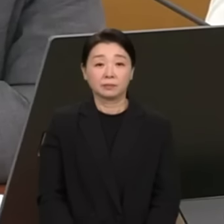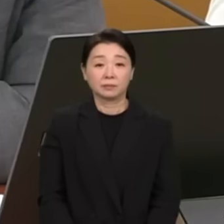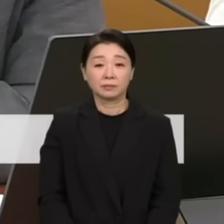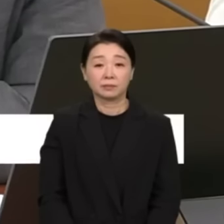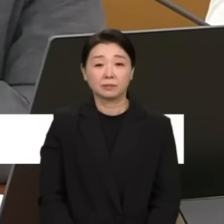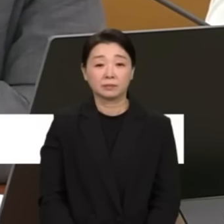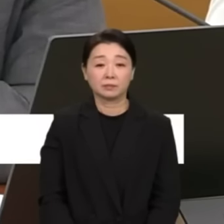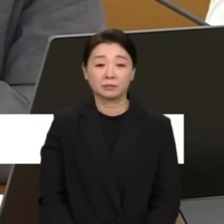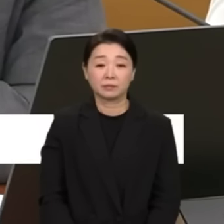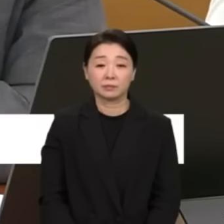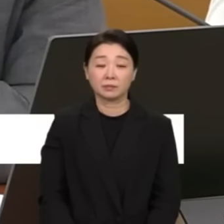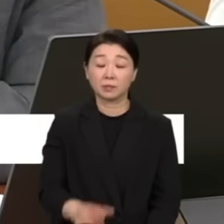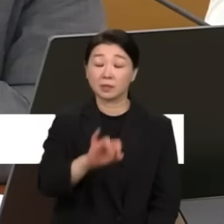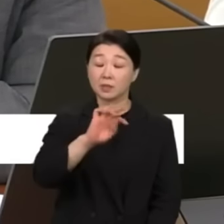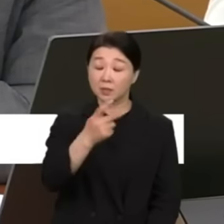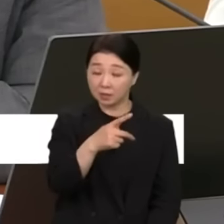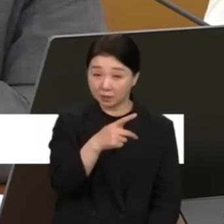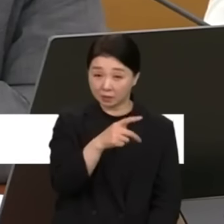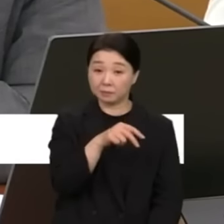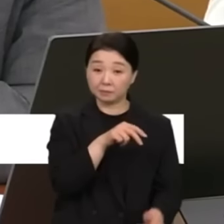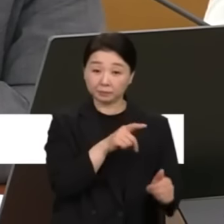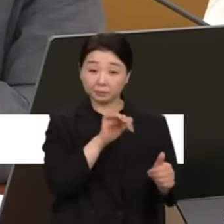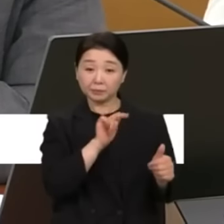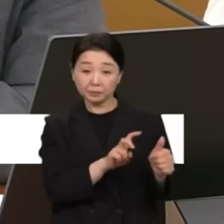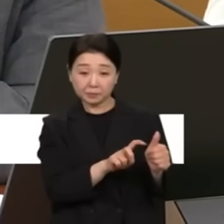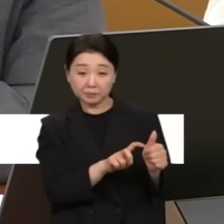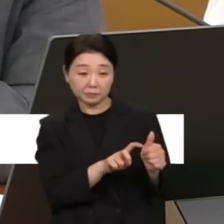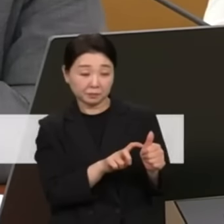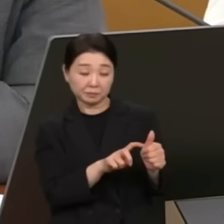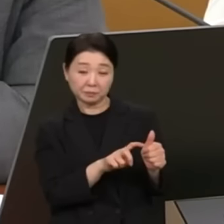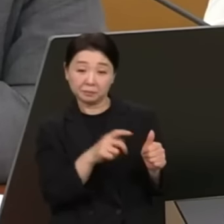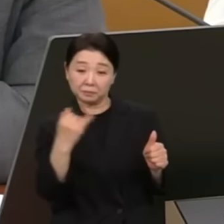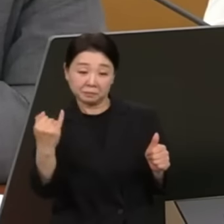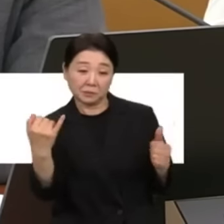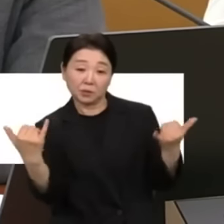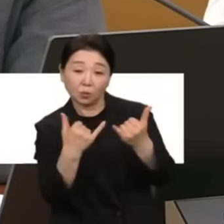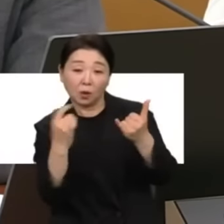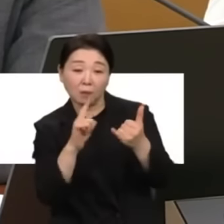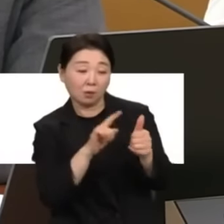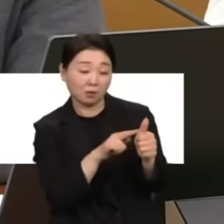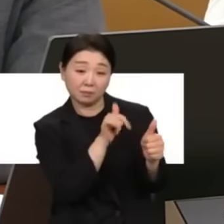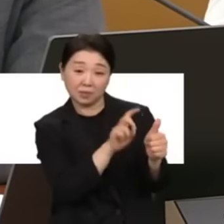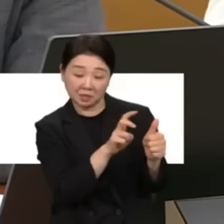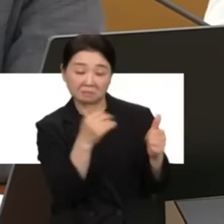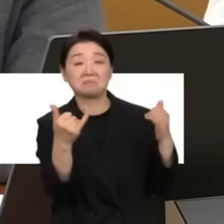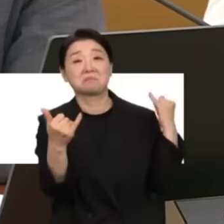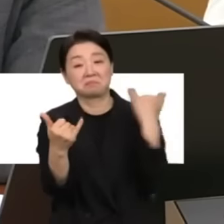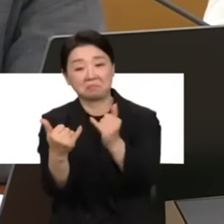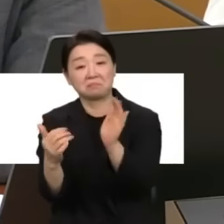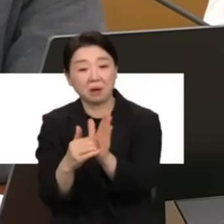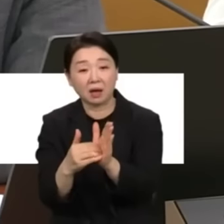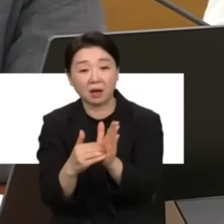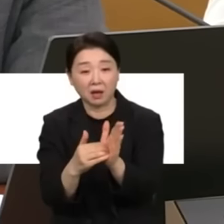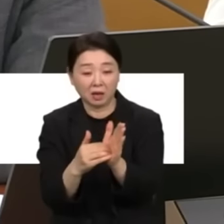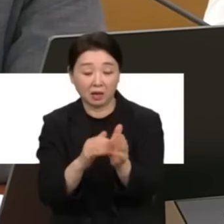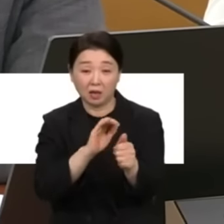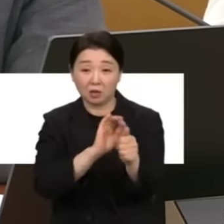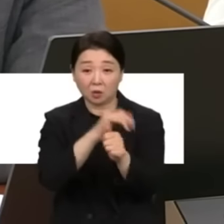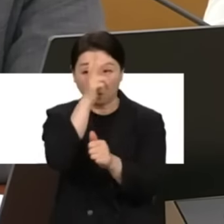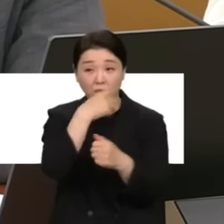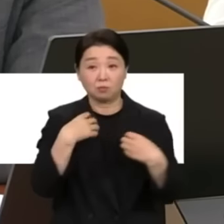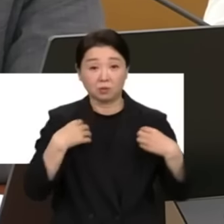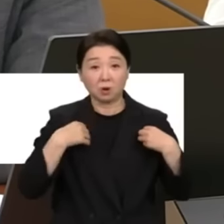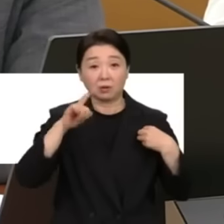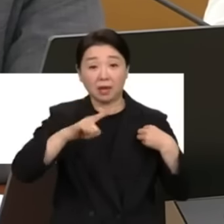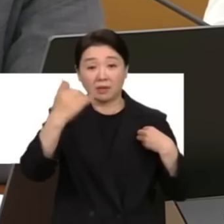임기용 국방비서관으로부터는 어떤 내용의 통화를 했죠? 임기용 비서관은 전화가 와서 경북한테 저한테 전화가 올